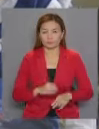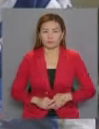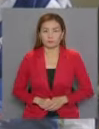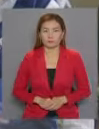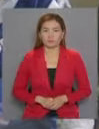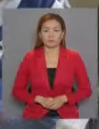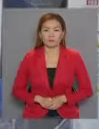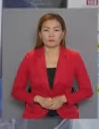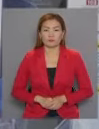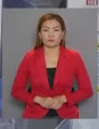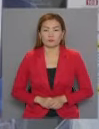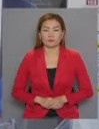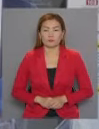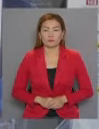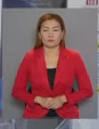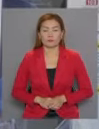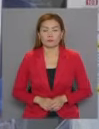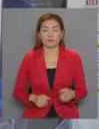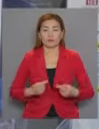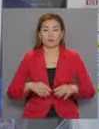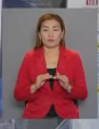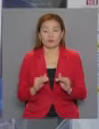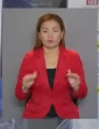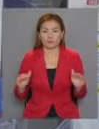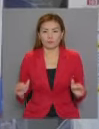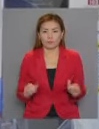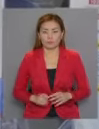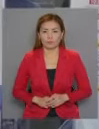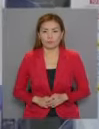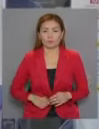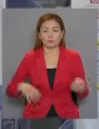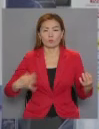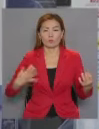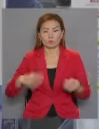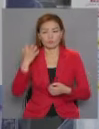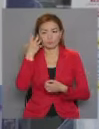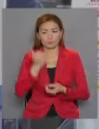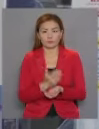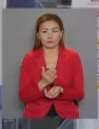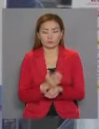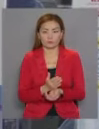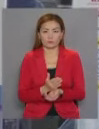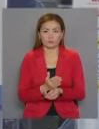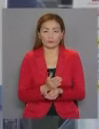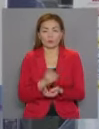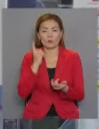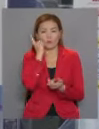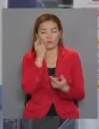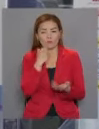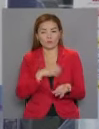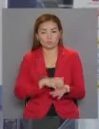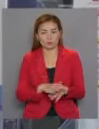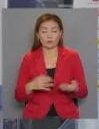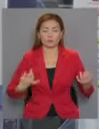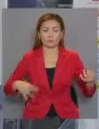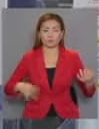әсер сыйлады. Сол енді біздің балдар домбыра тартады, гаджет емес. Содан кейін мына домбыра